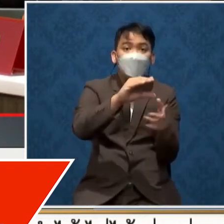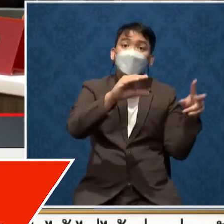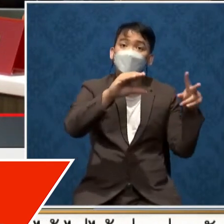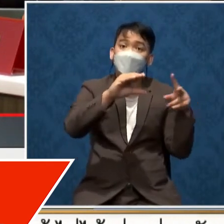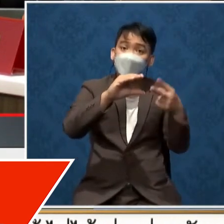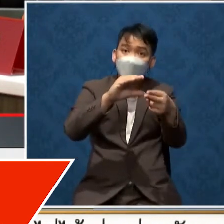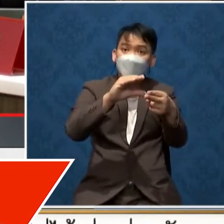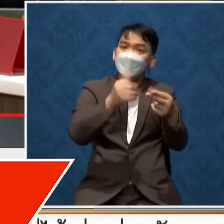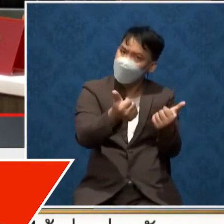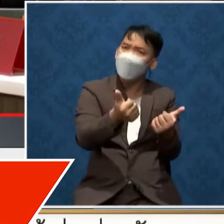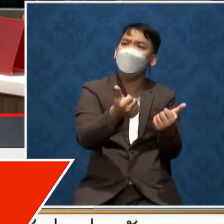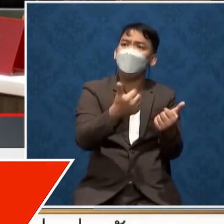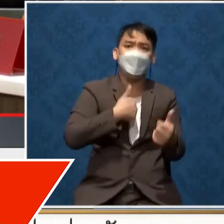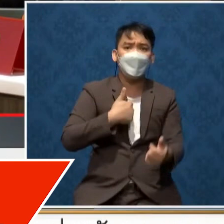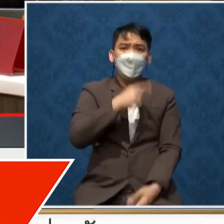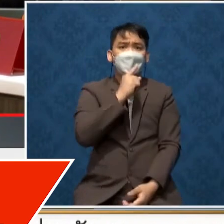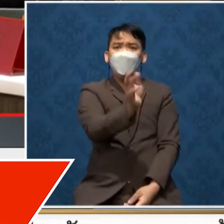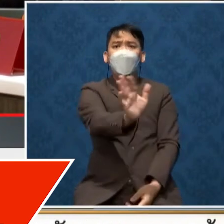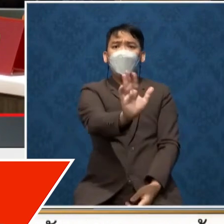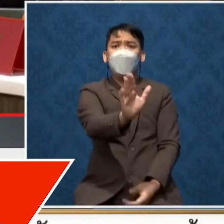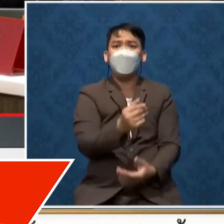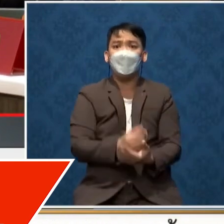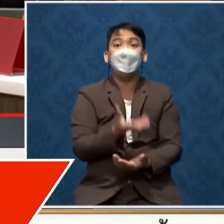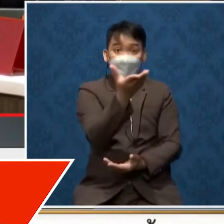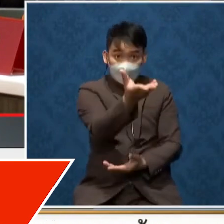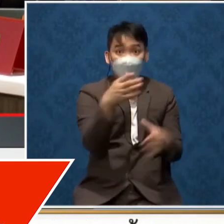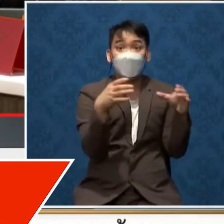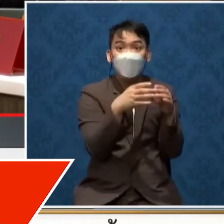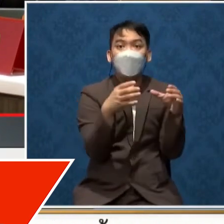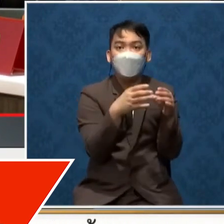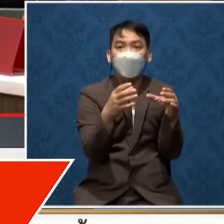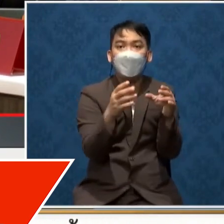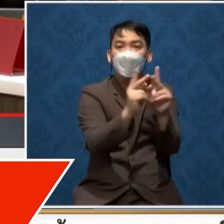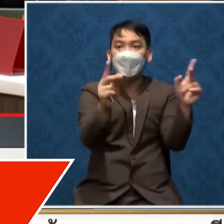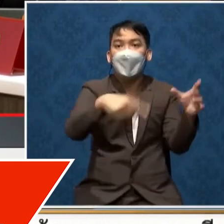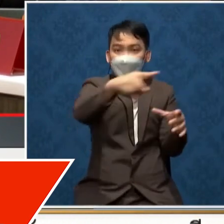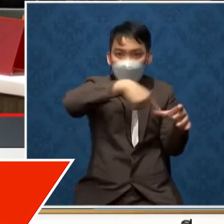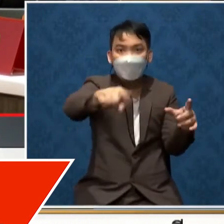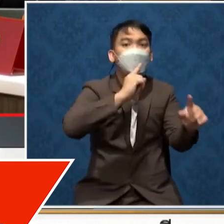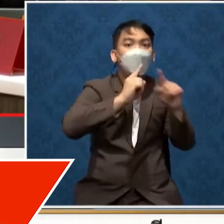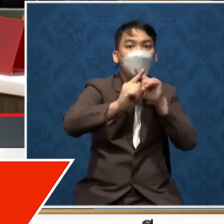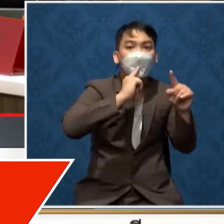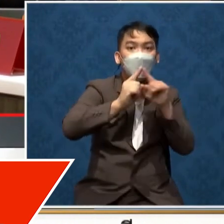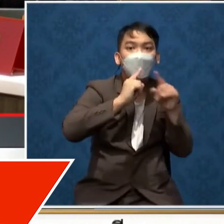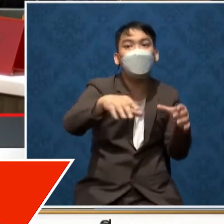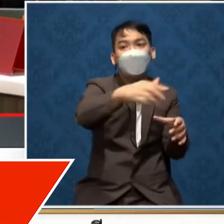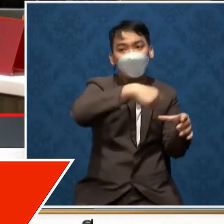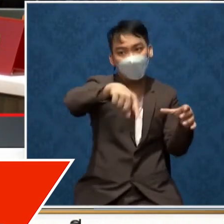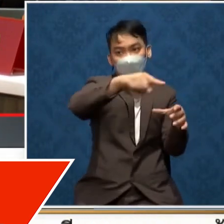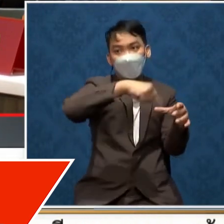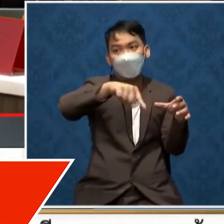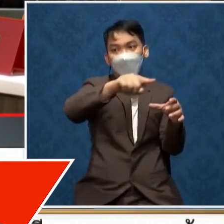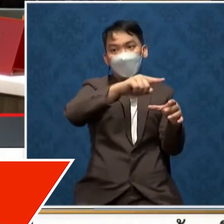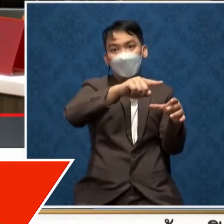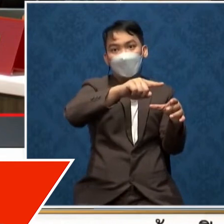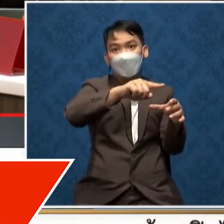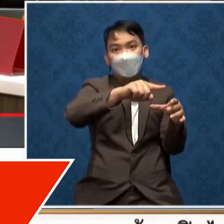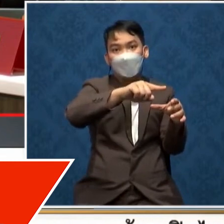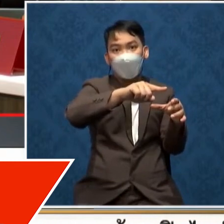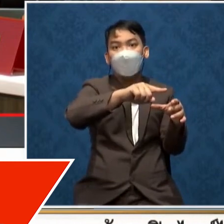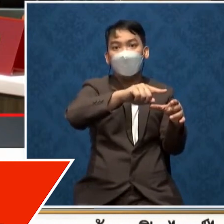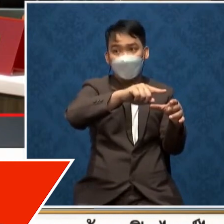ที่กระบวนการของคณะรัฐมนตรีโดยผู้อำนวยการงบประมาณก้าวล่ว